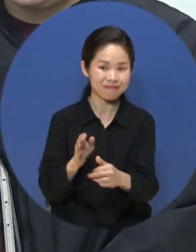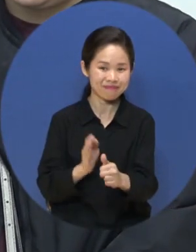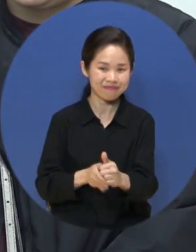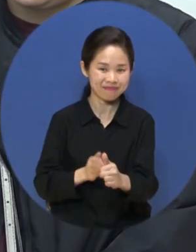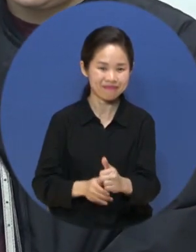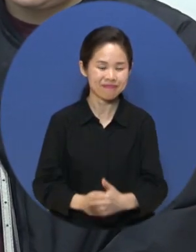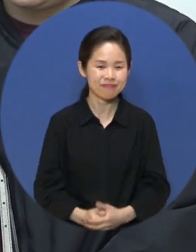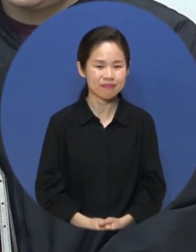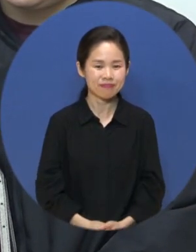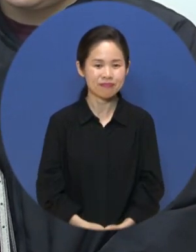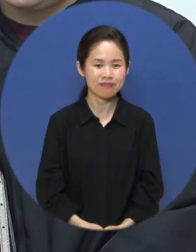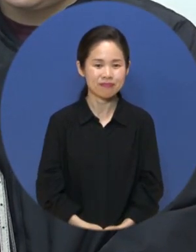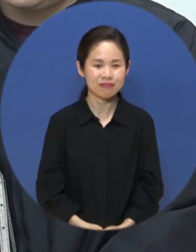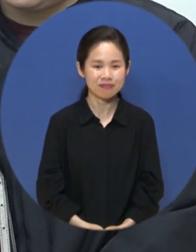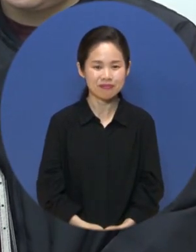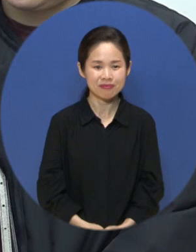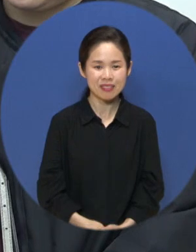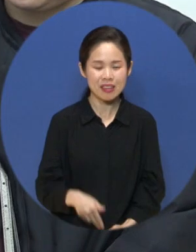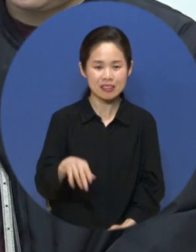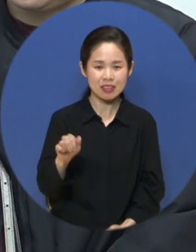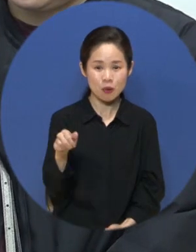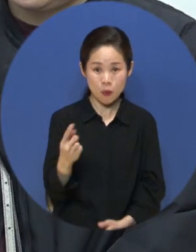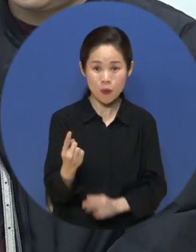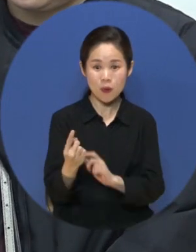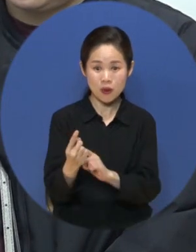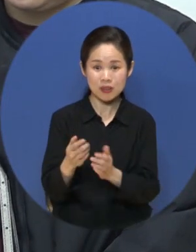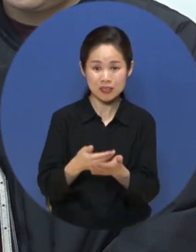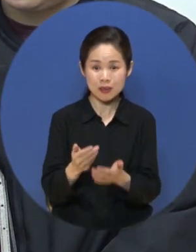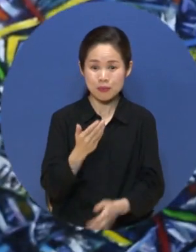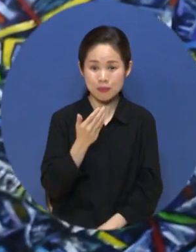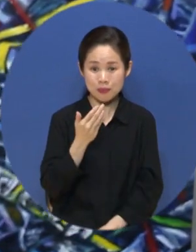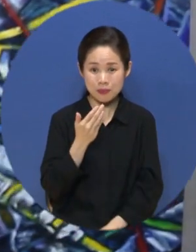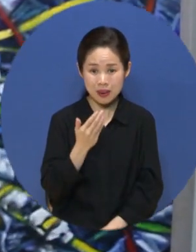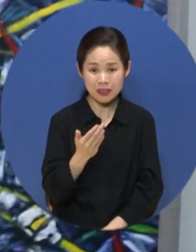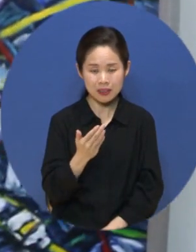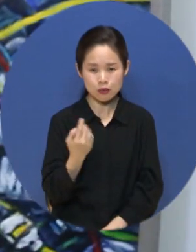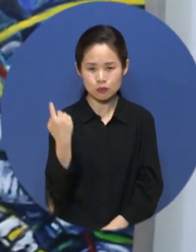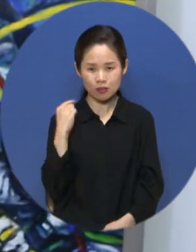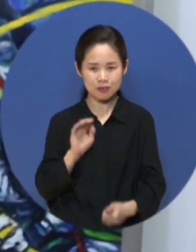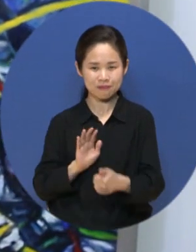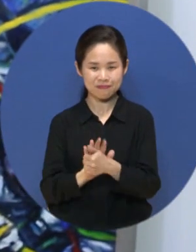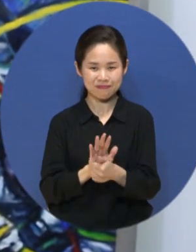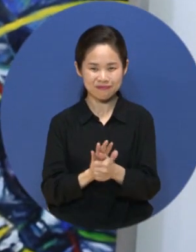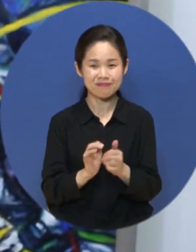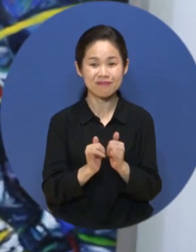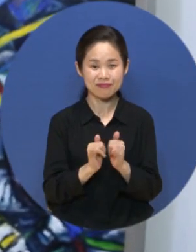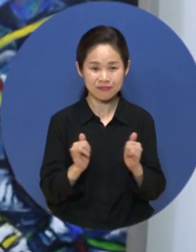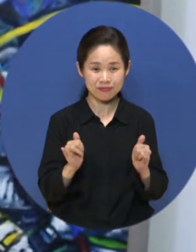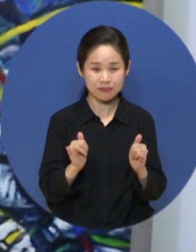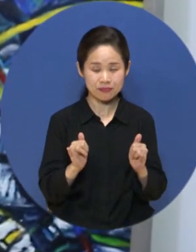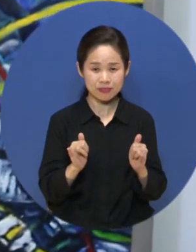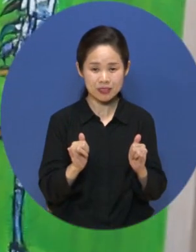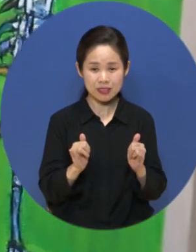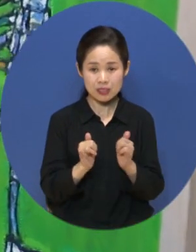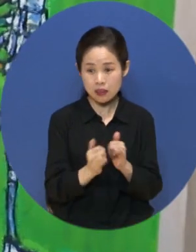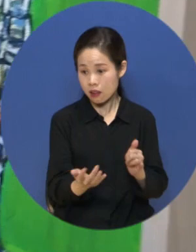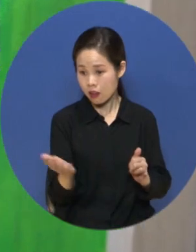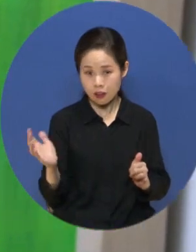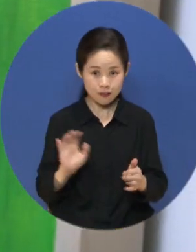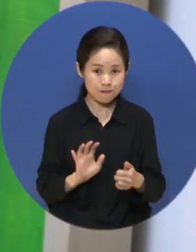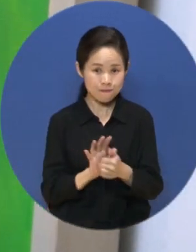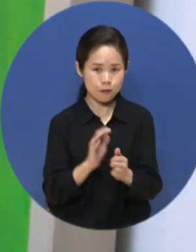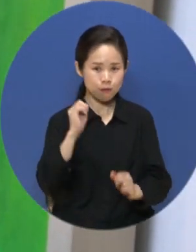재호 씨가 계속 그림을 그릴 수 있도록 원동력이 되어주는 사람들. 많은 사람들의 격려와 응원